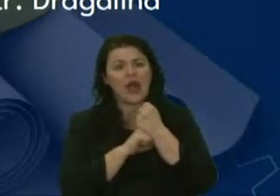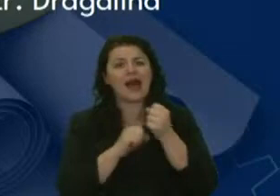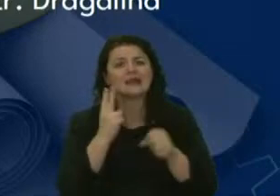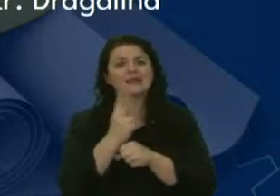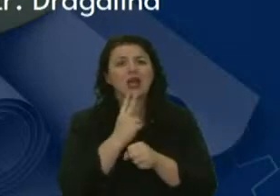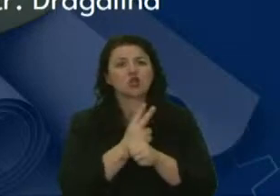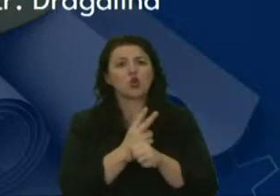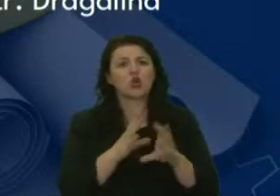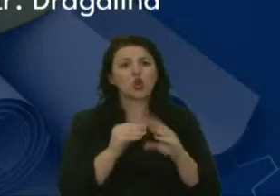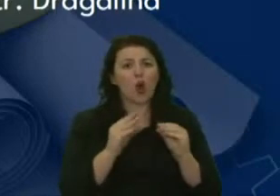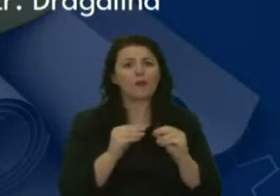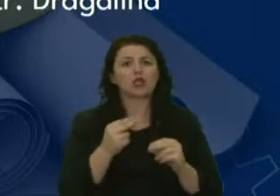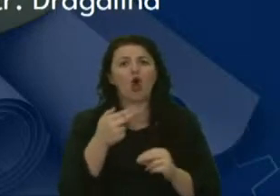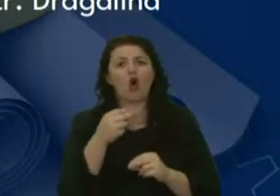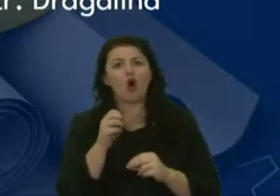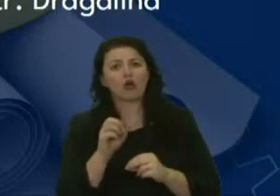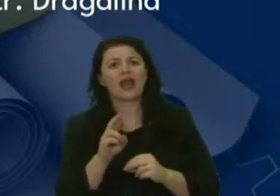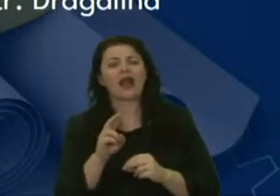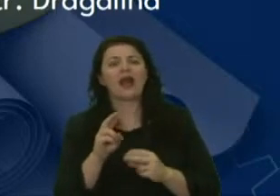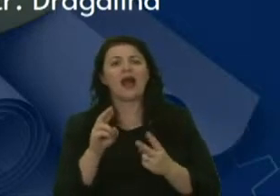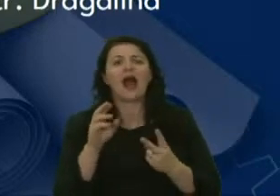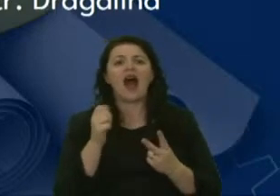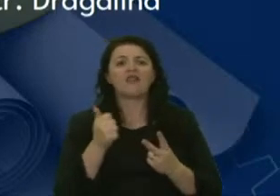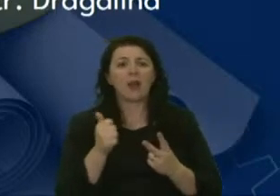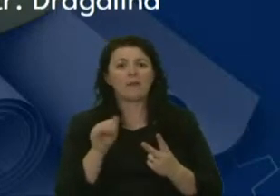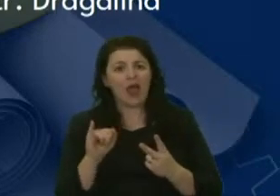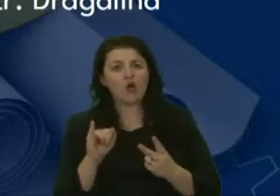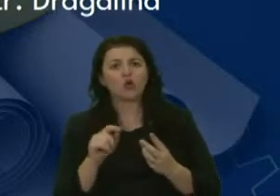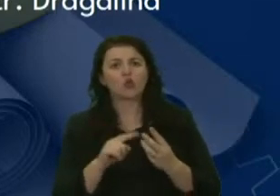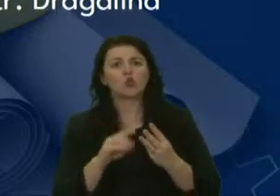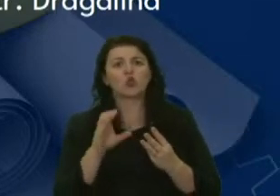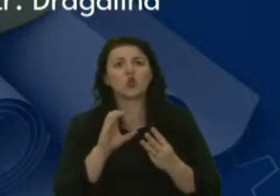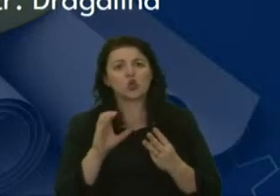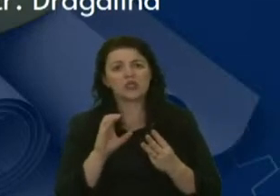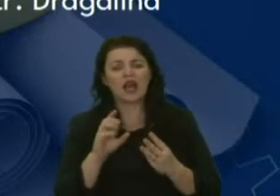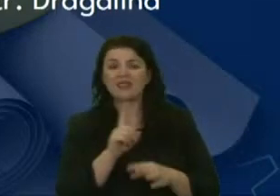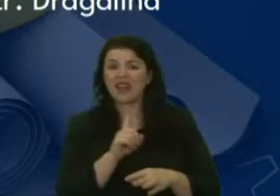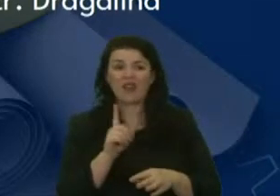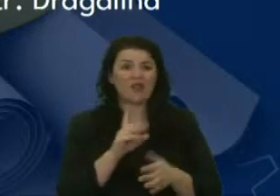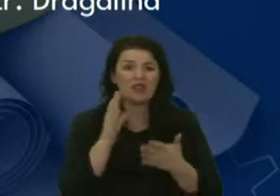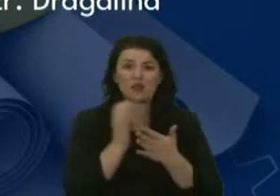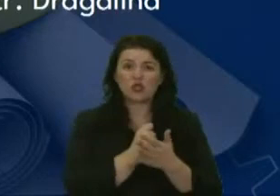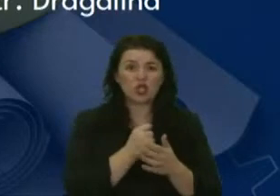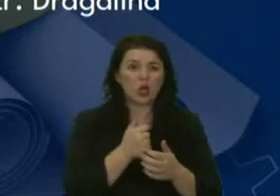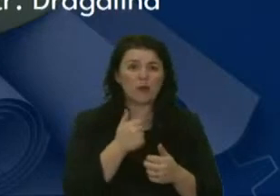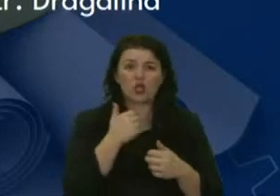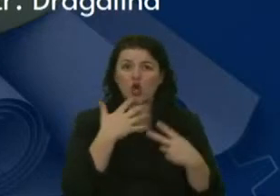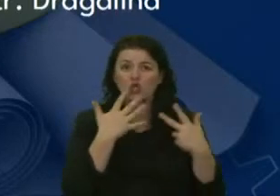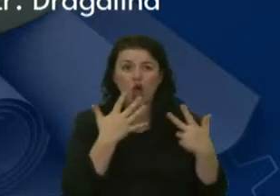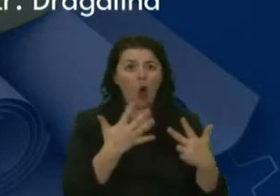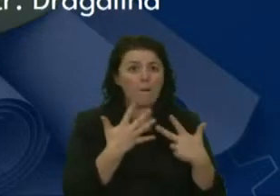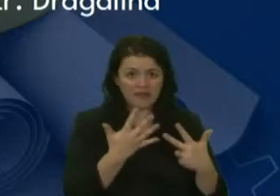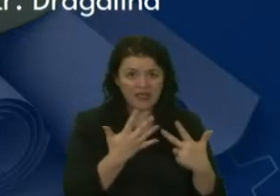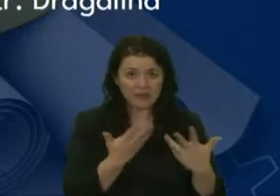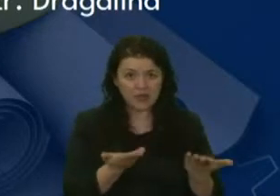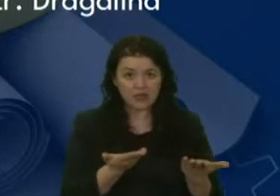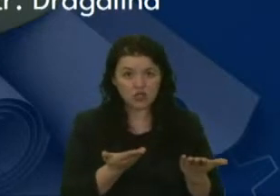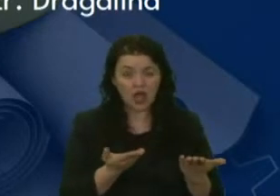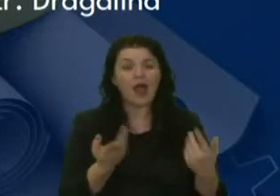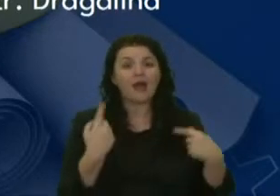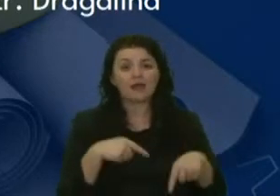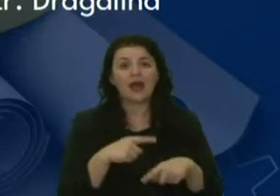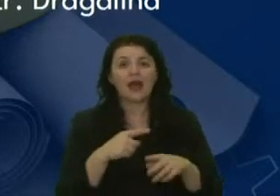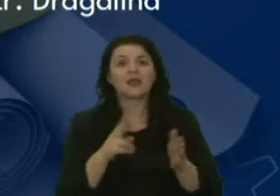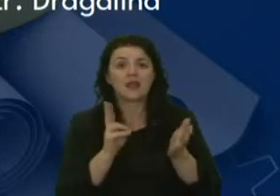că fără Horea fără Avram Iancu fără Cuza n am fi avut 1918 ceea ce înseamnă că dreptul fiecărui popor